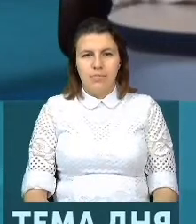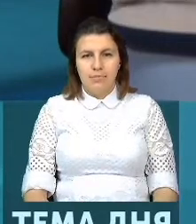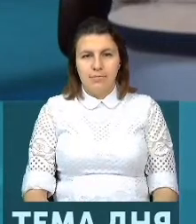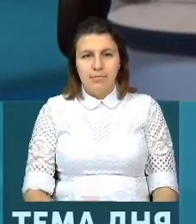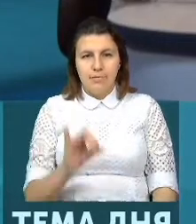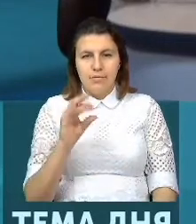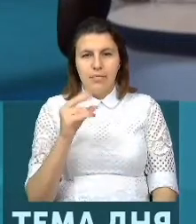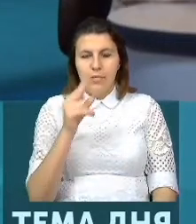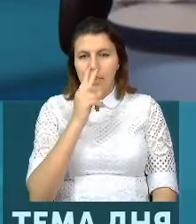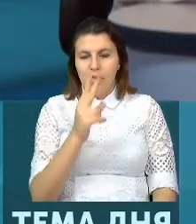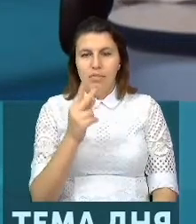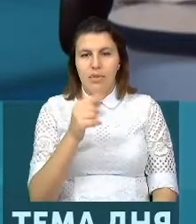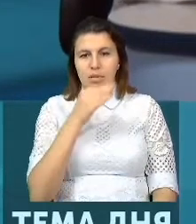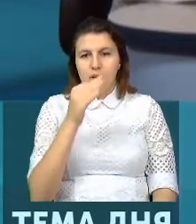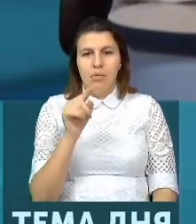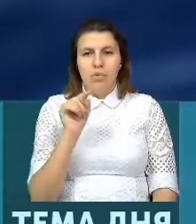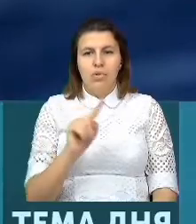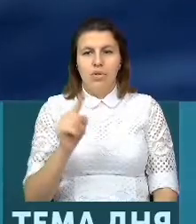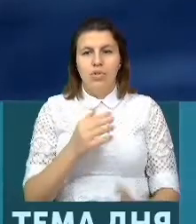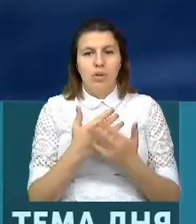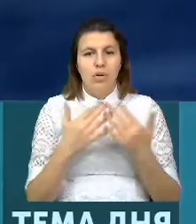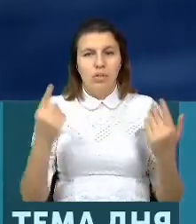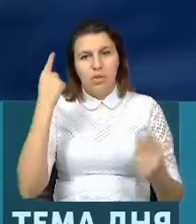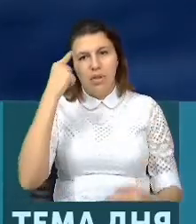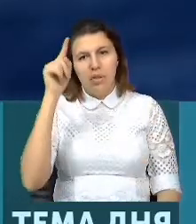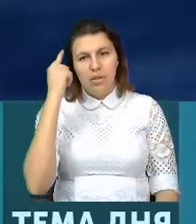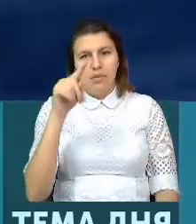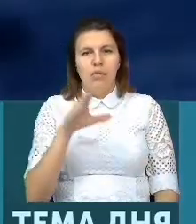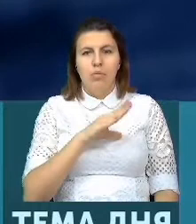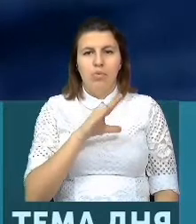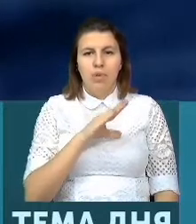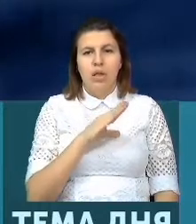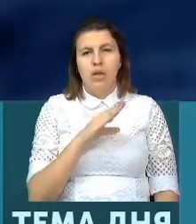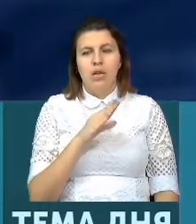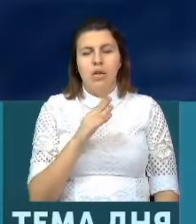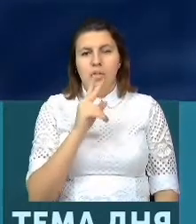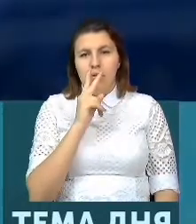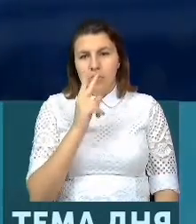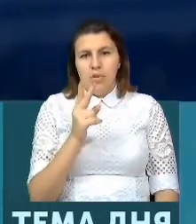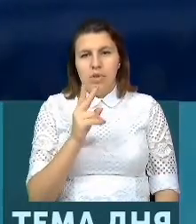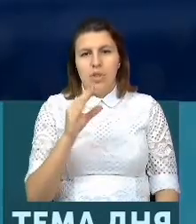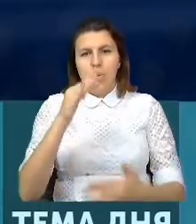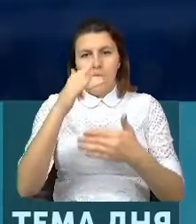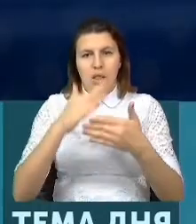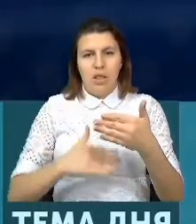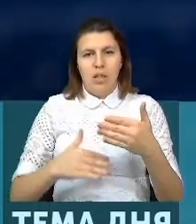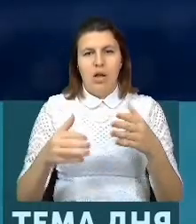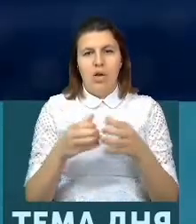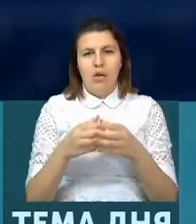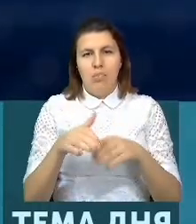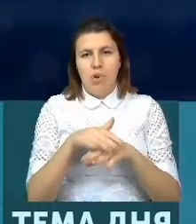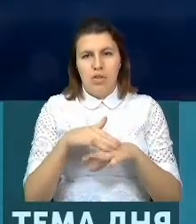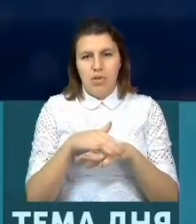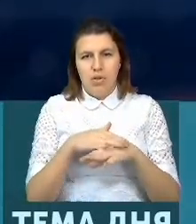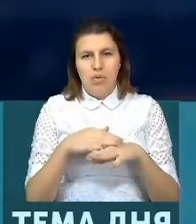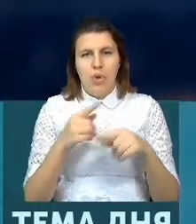ви сказали про те, що різні ініціативи та у вас були. Зокрема, я подивився сторінку вашої громадської організації, і там